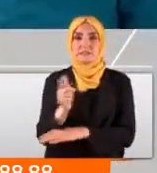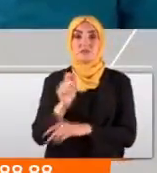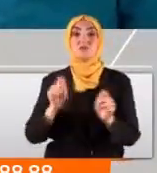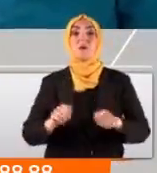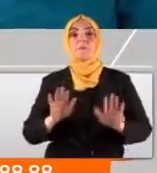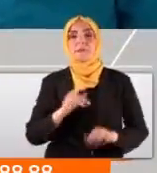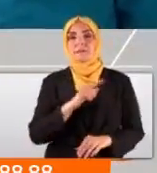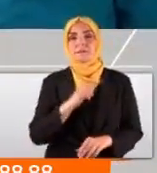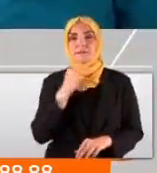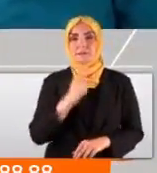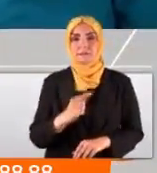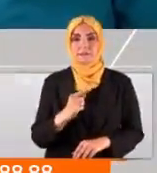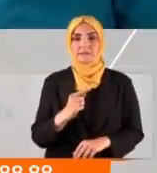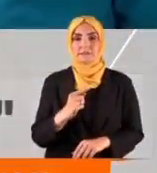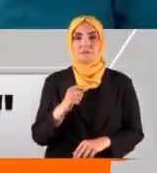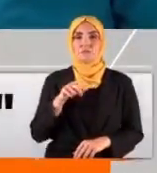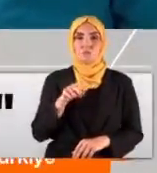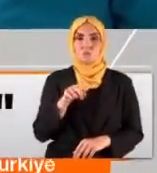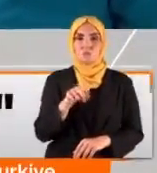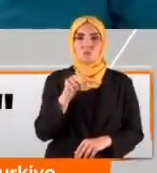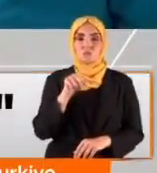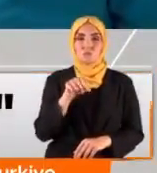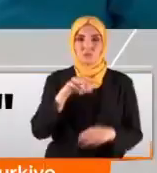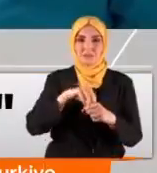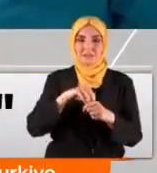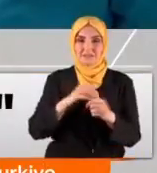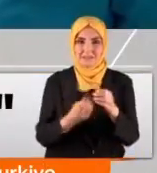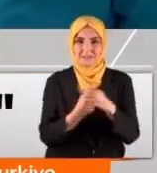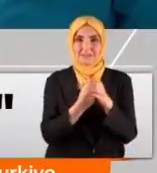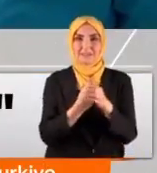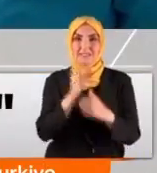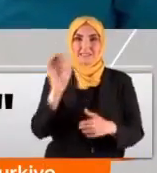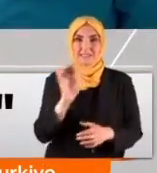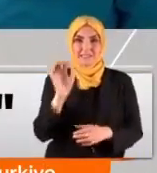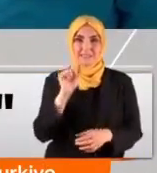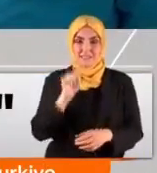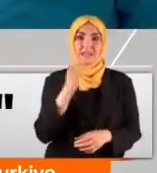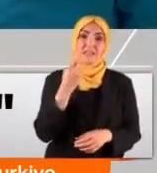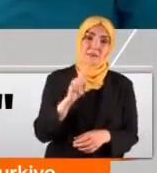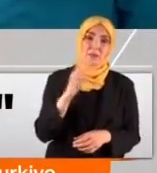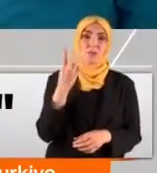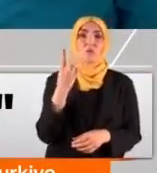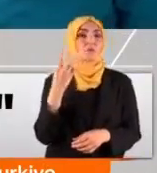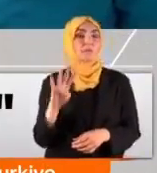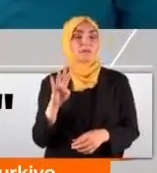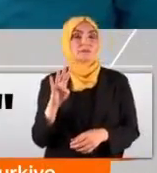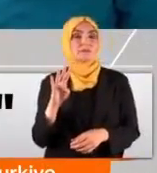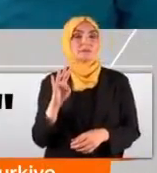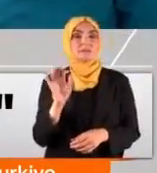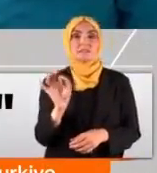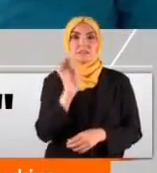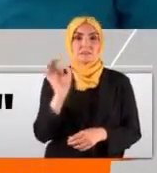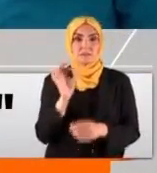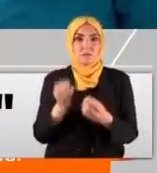bir sivrisinek 2000 ile 4000 adet yeni sivrisinek oluşturuyor. Ve